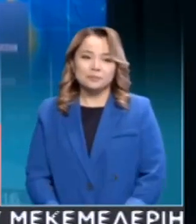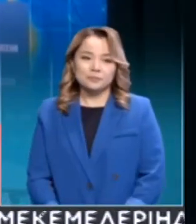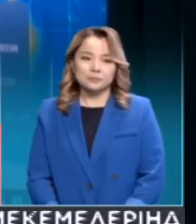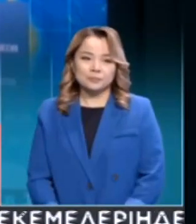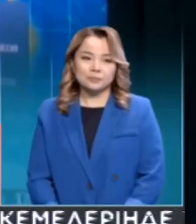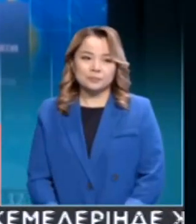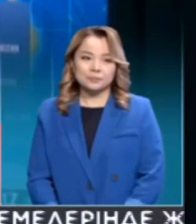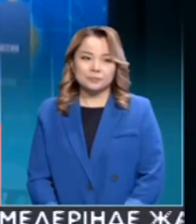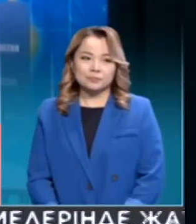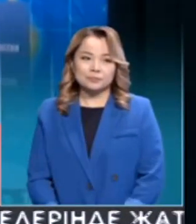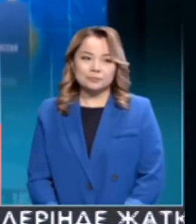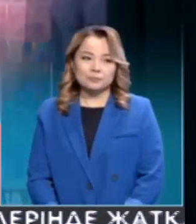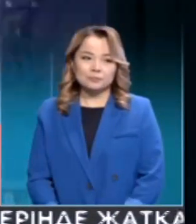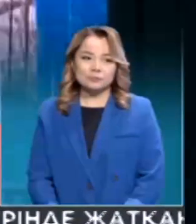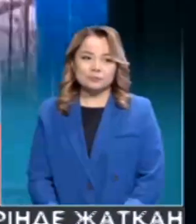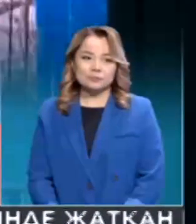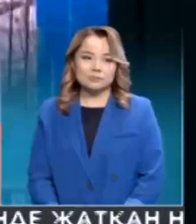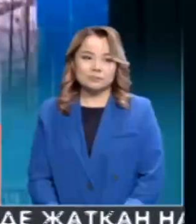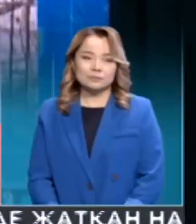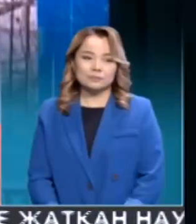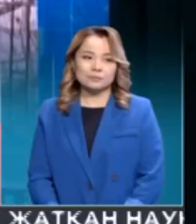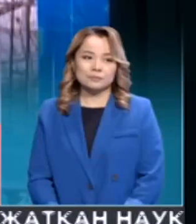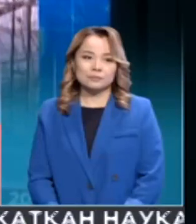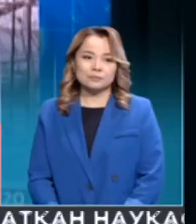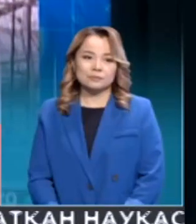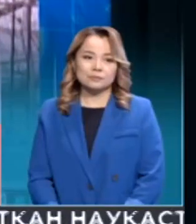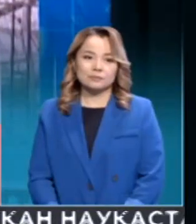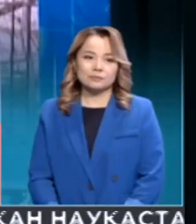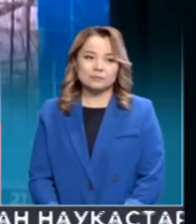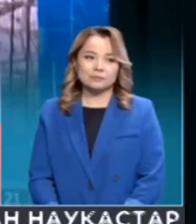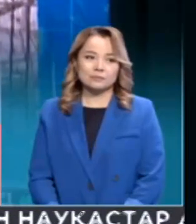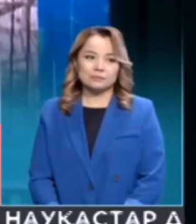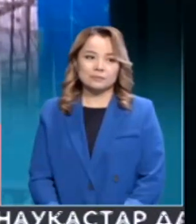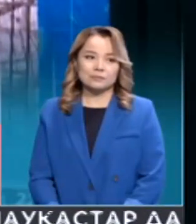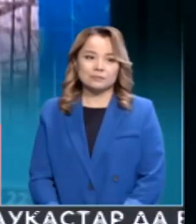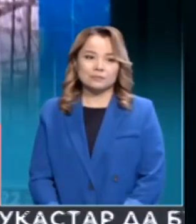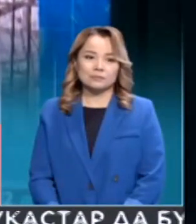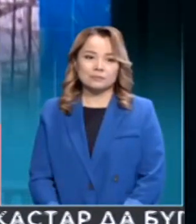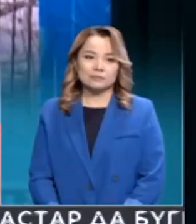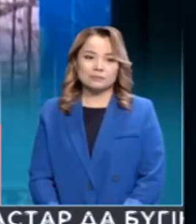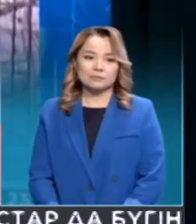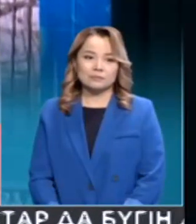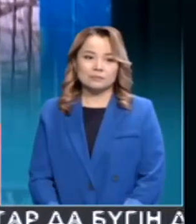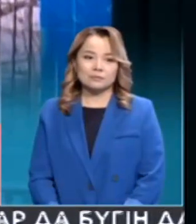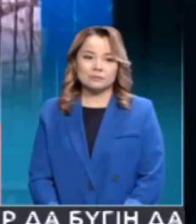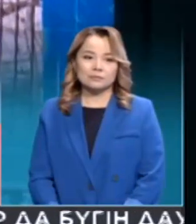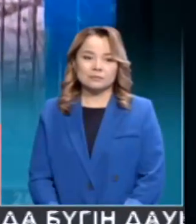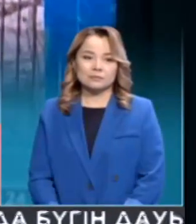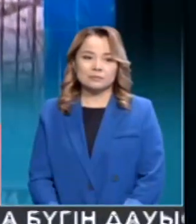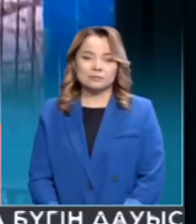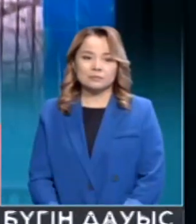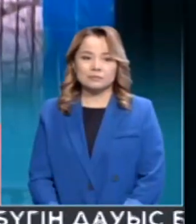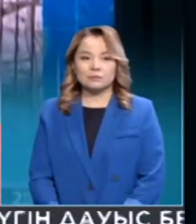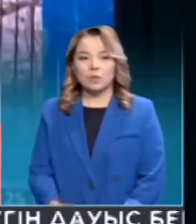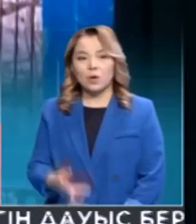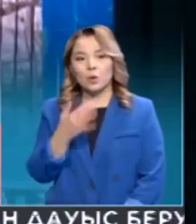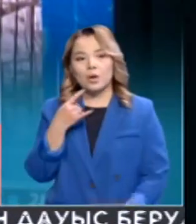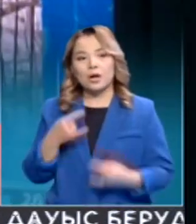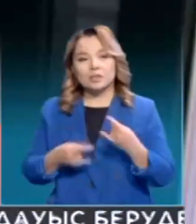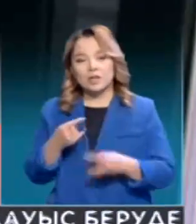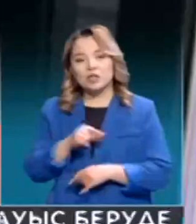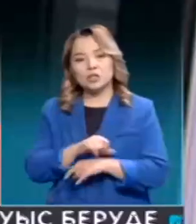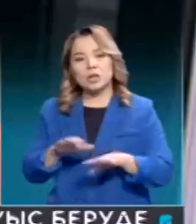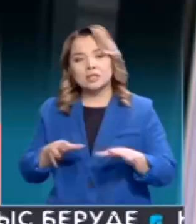жерге келіп дауыс беріп жатыр. Ал Варшавада сайлау науқаны қалай жүріп жатқанын әріптесім Аидадан білейік. Ұлттық арнаның